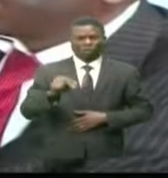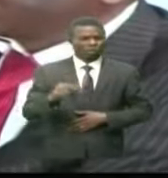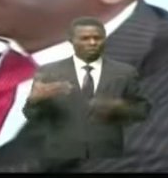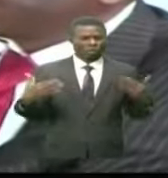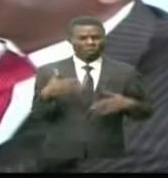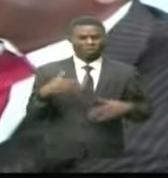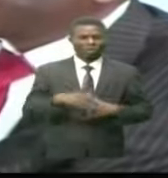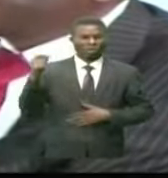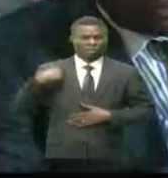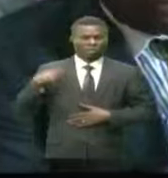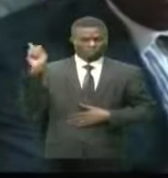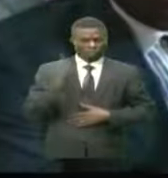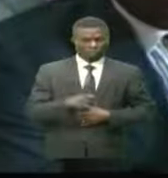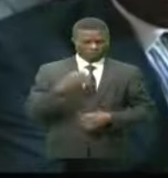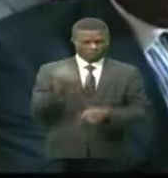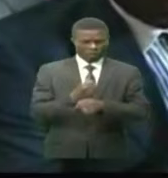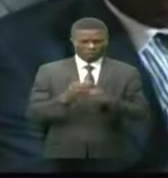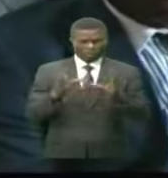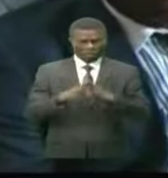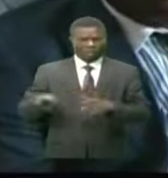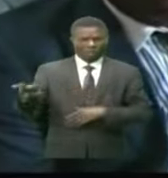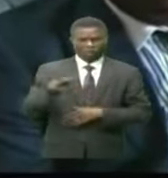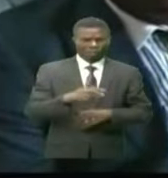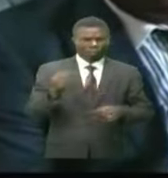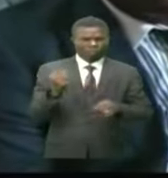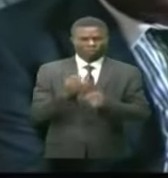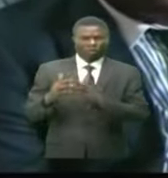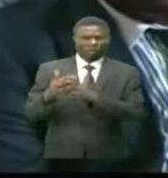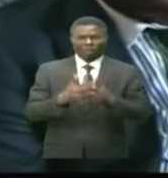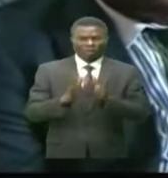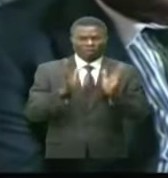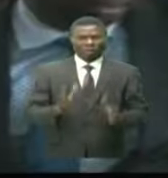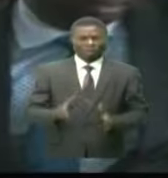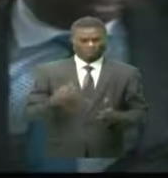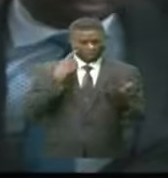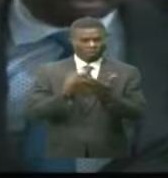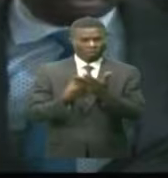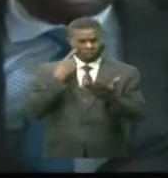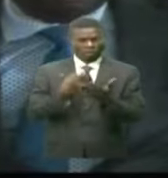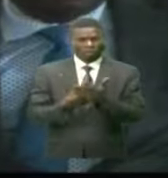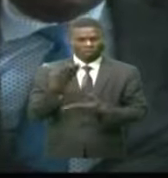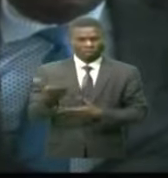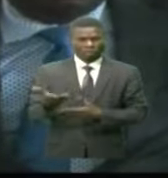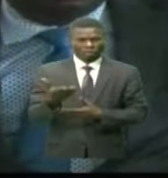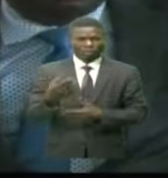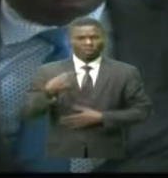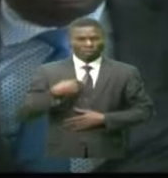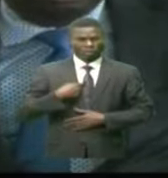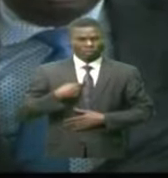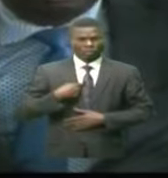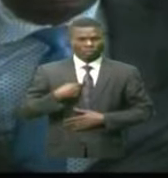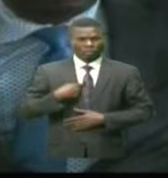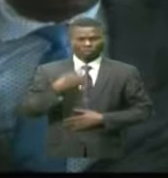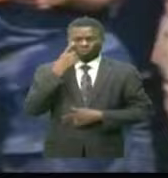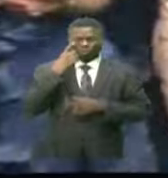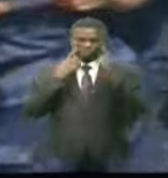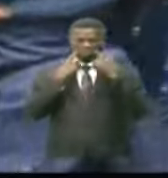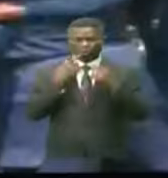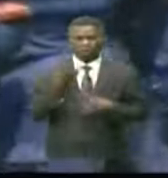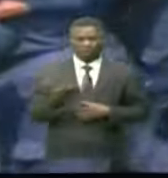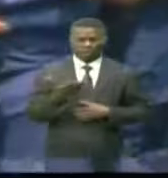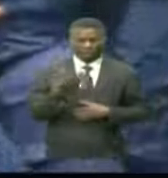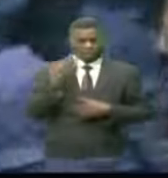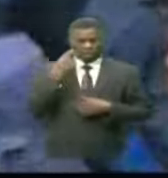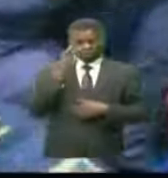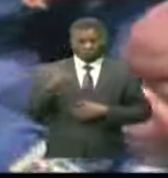je suis venu pour qu'on travaille ensemble. Par ailleurs, vous avez pu remarquer que je retiens mes larmes aux yeux quand je vous